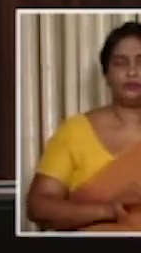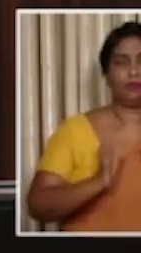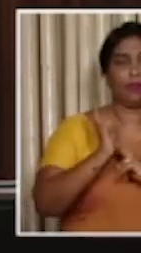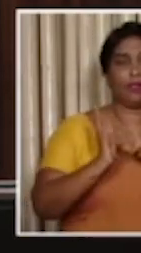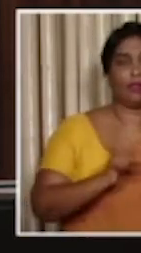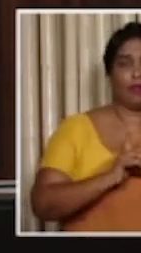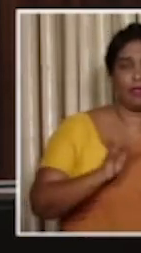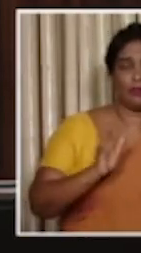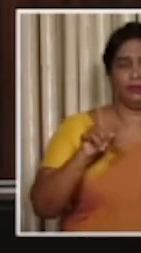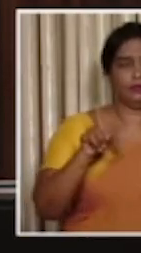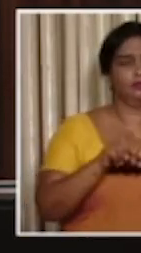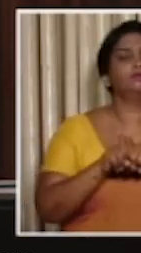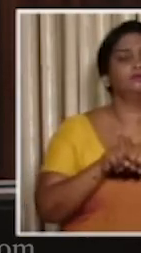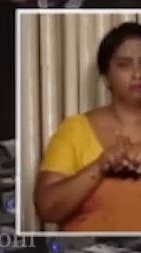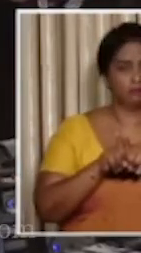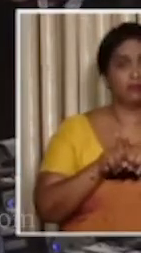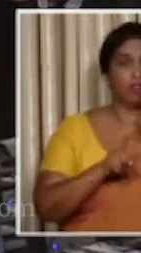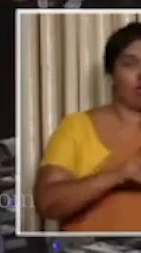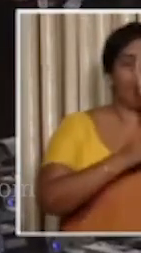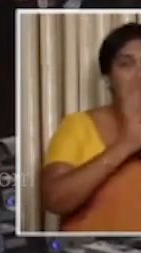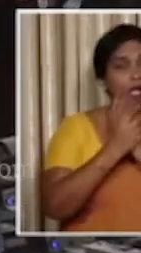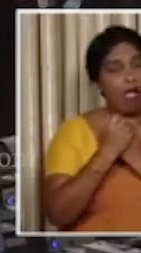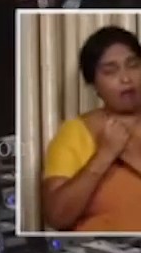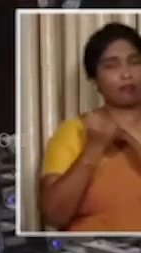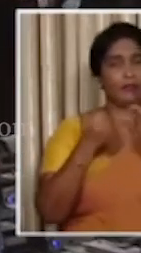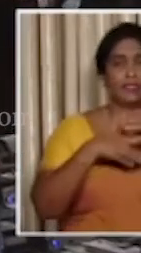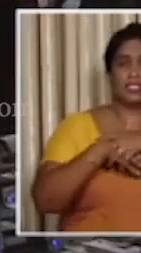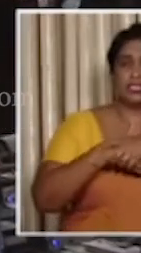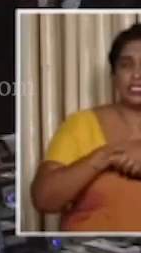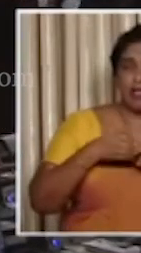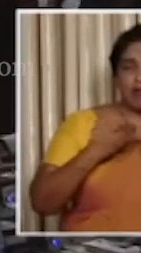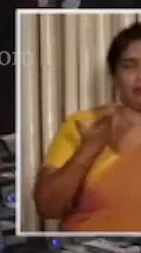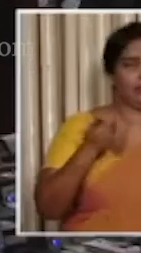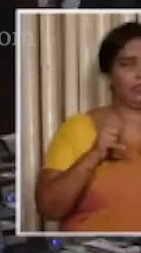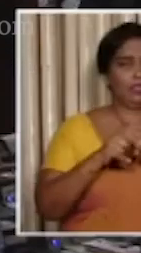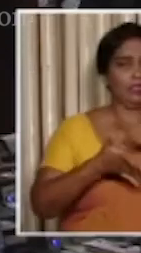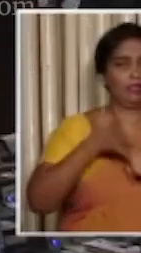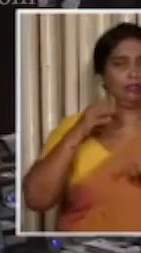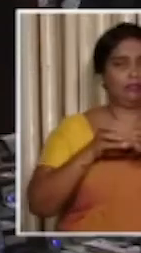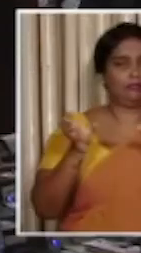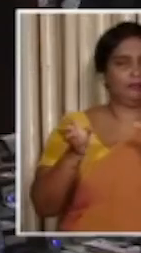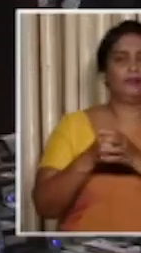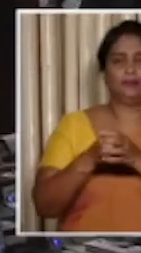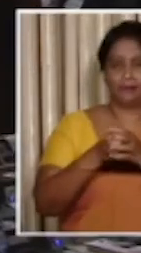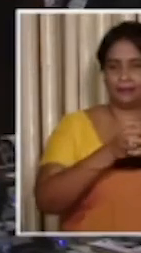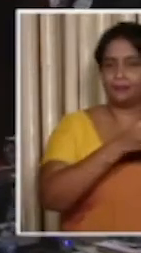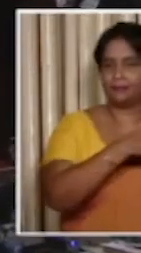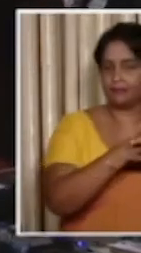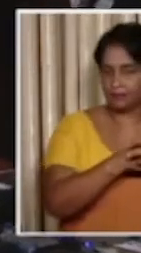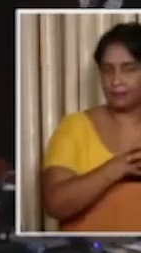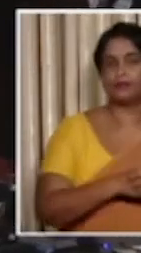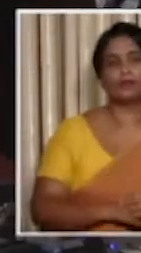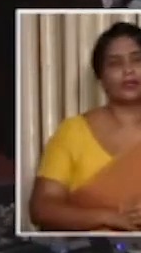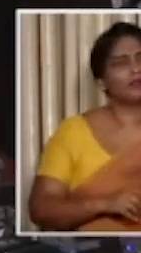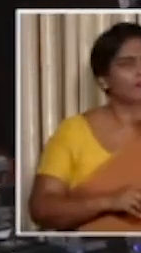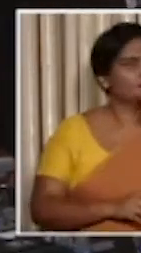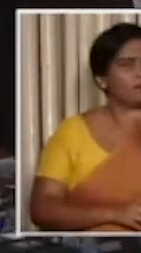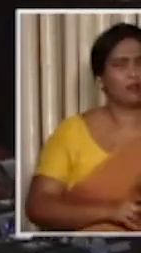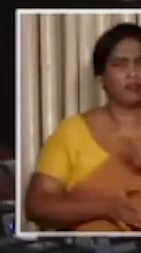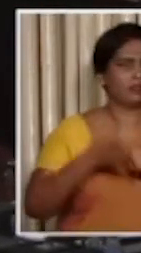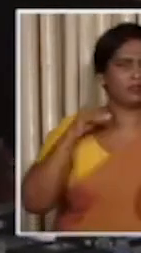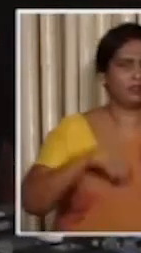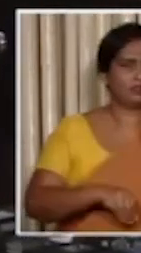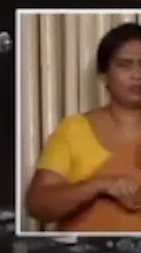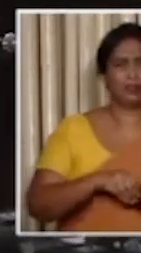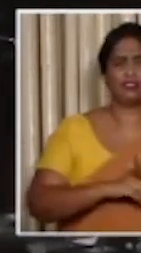ජාතිකත්වයන් අනුව අදාන ආගම් අනුව දේශපාලන බල කඳවුරු ගොඩනැගිලා තිබුණා. එනිසා එවැනි දේශපාලන